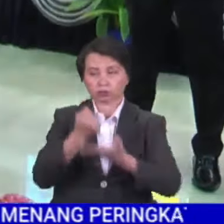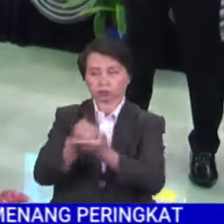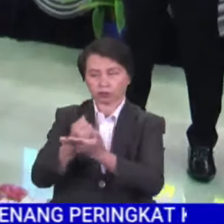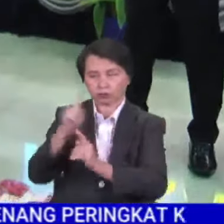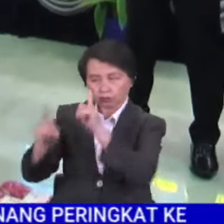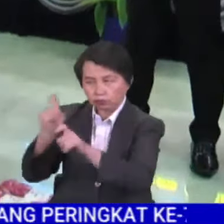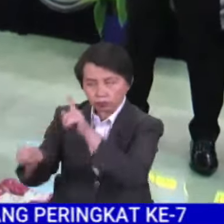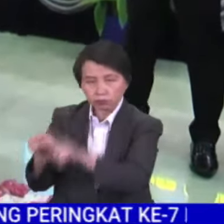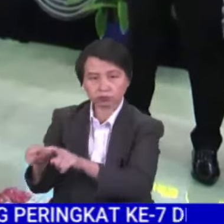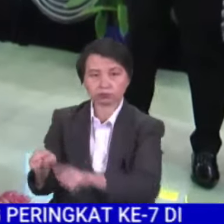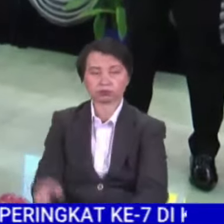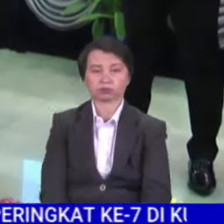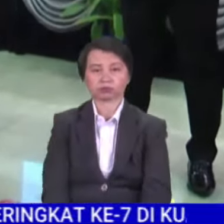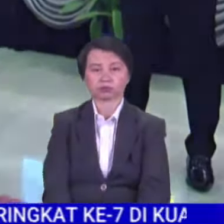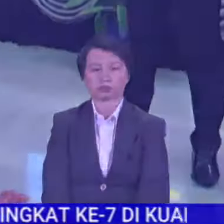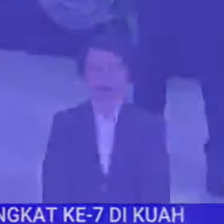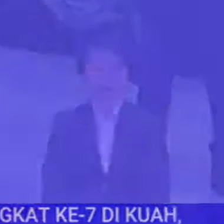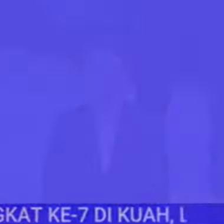siasatan.